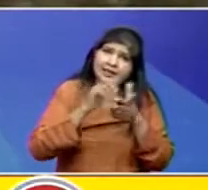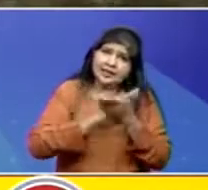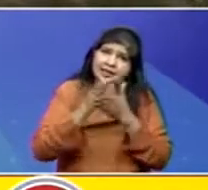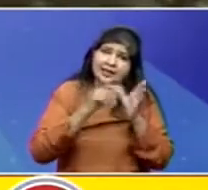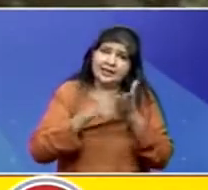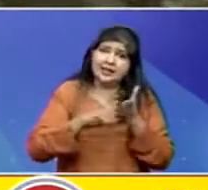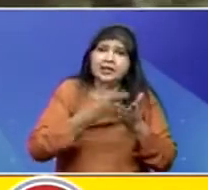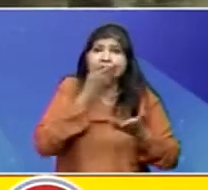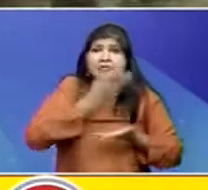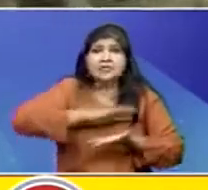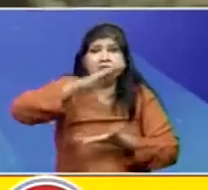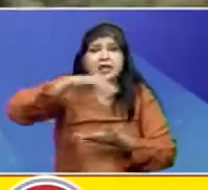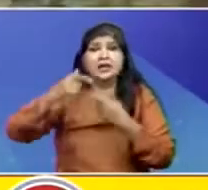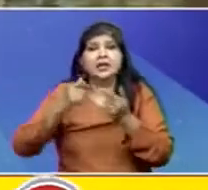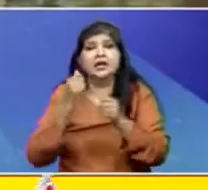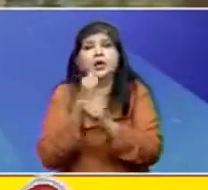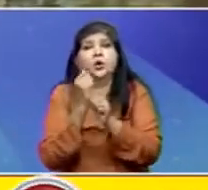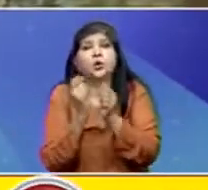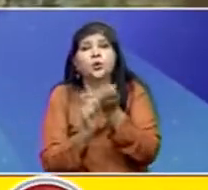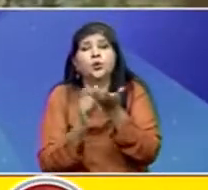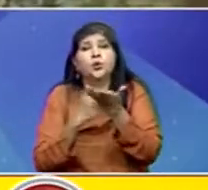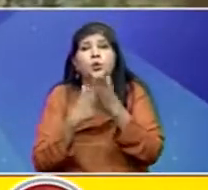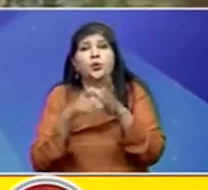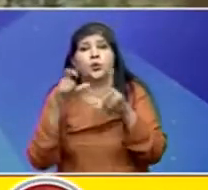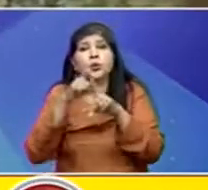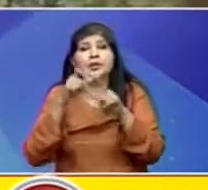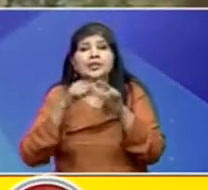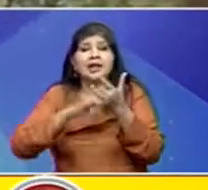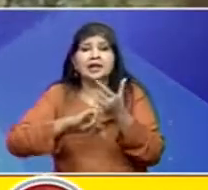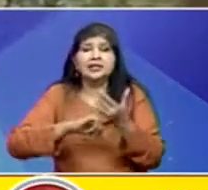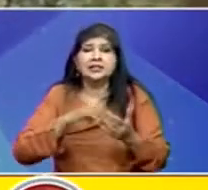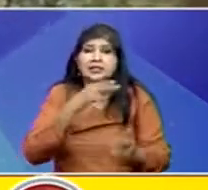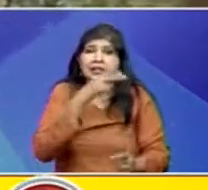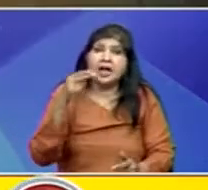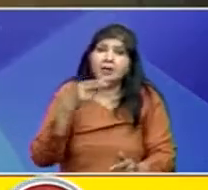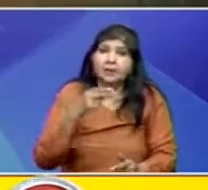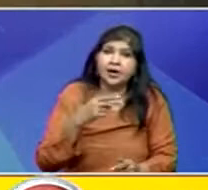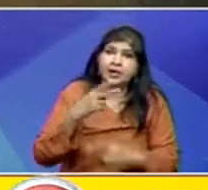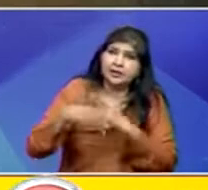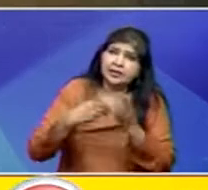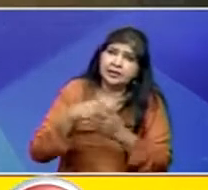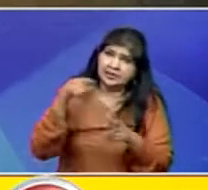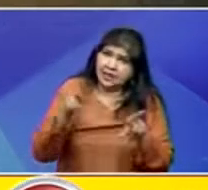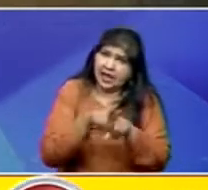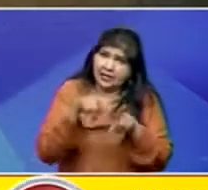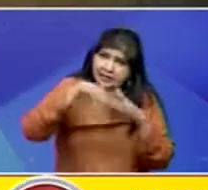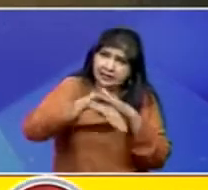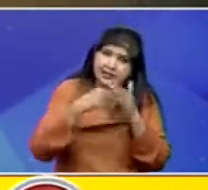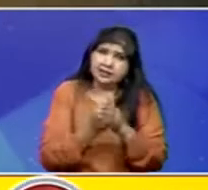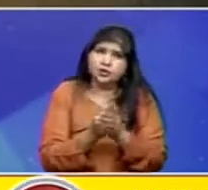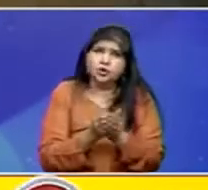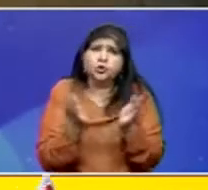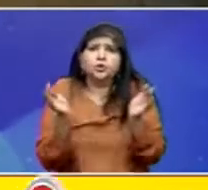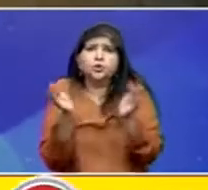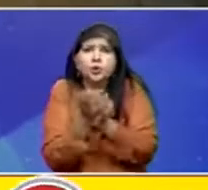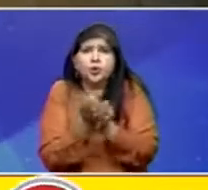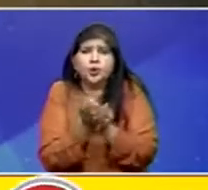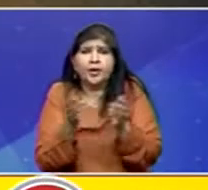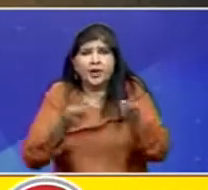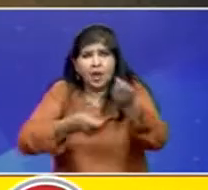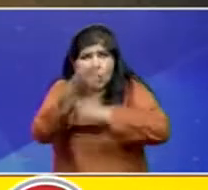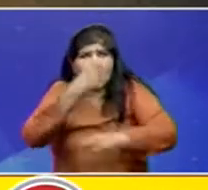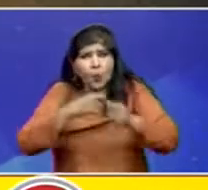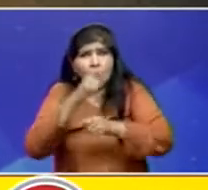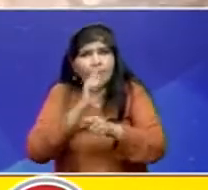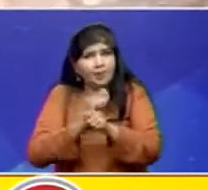लिए बुरुदास नाम का तरीका इस्तमाल करती हैं इसके तहट छोटे कुवें बनाये जाते